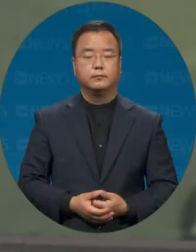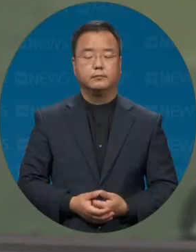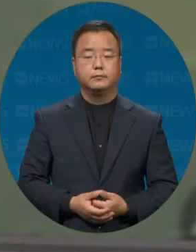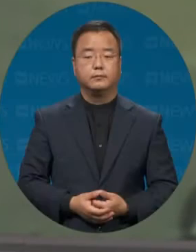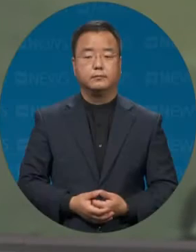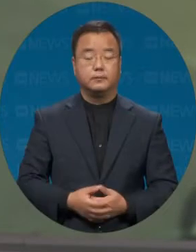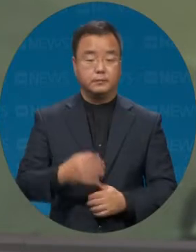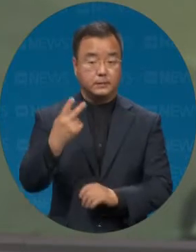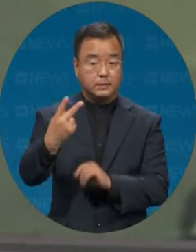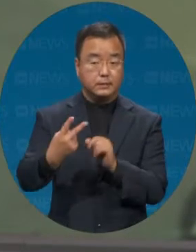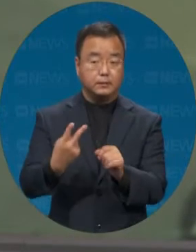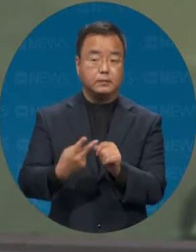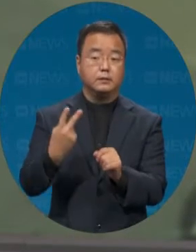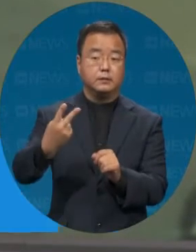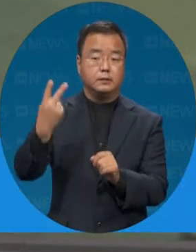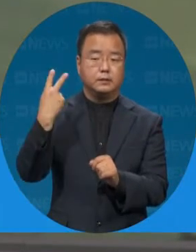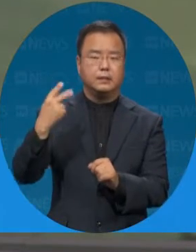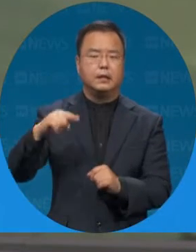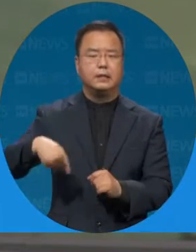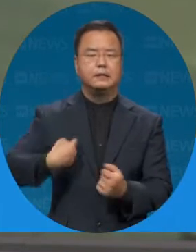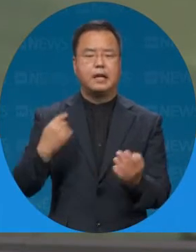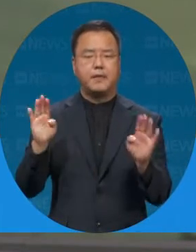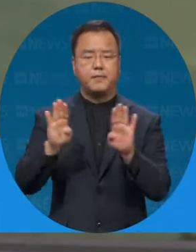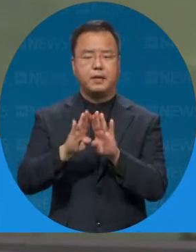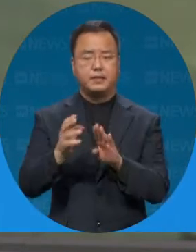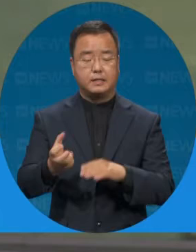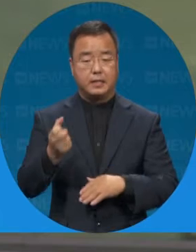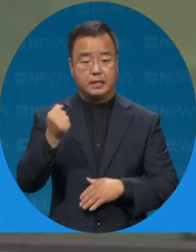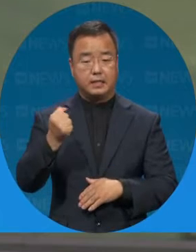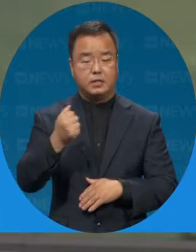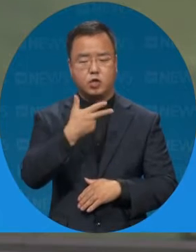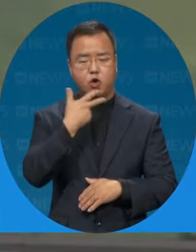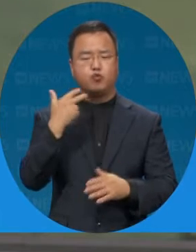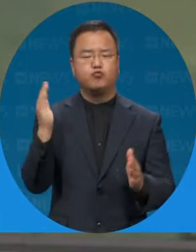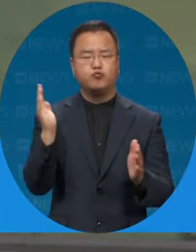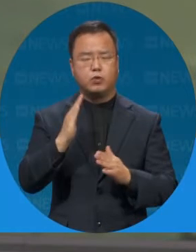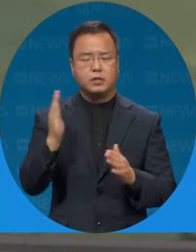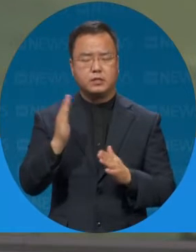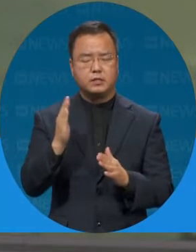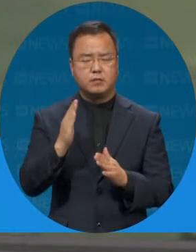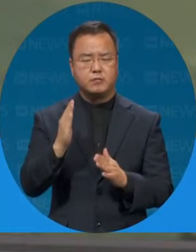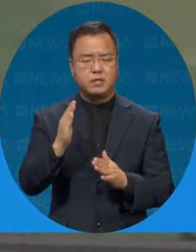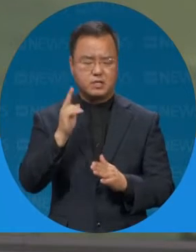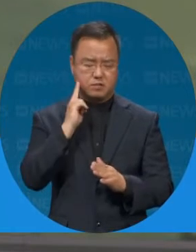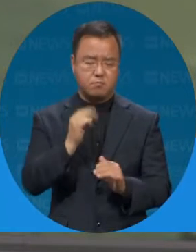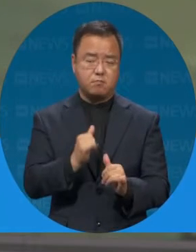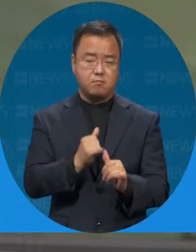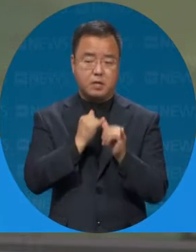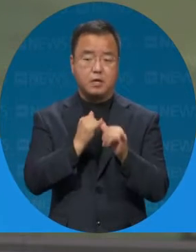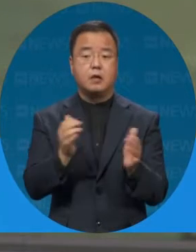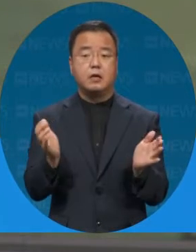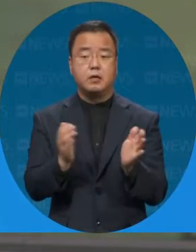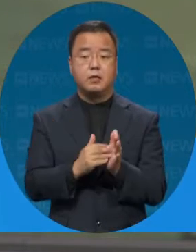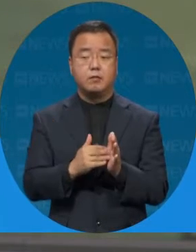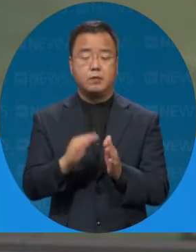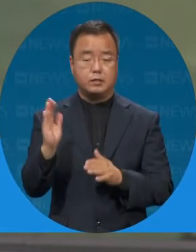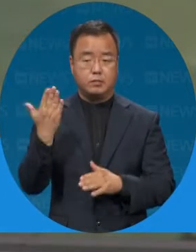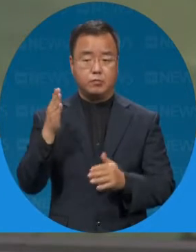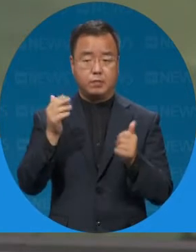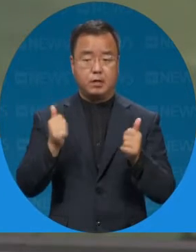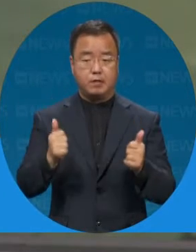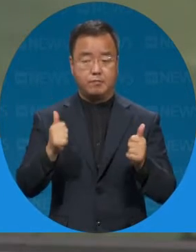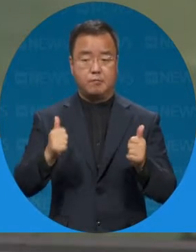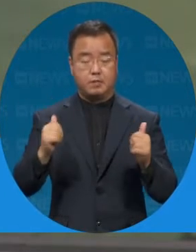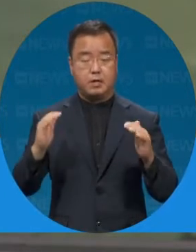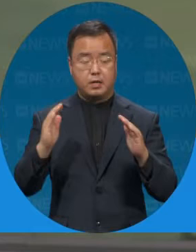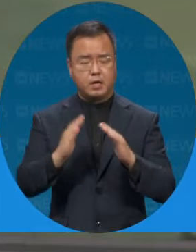4 2년 전 자폐증을 앓는 한 영국 학생의 극단적인 선택을 했습니다 최근 법정에서 이 사건 경위에